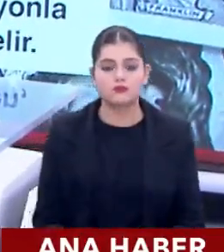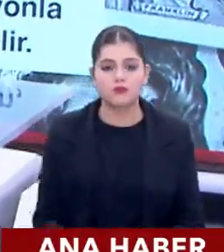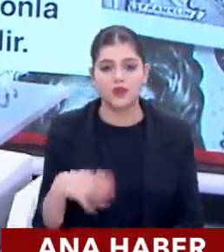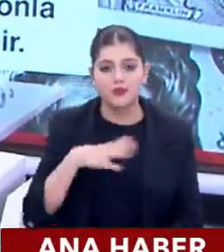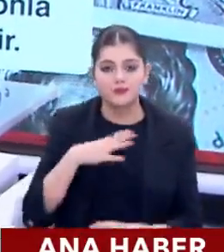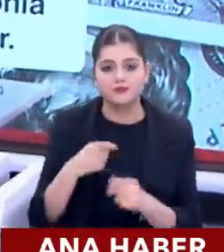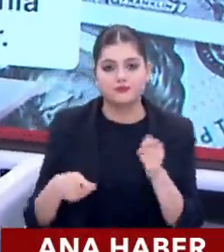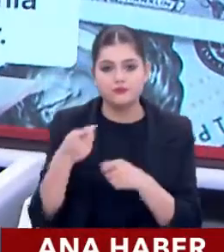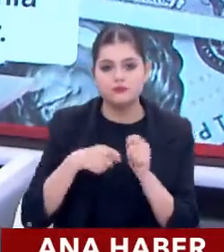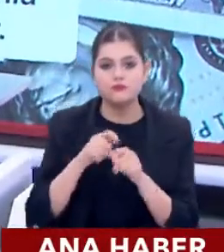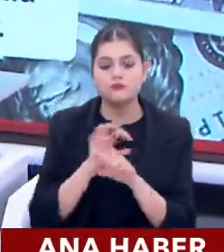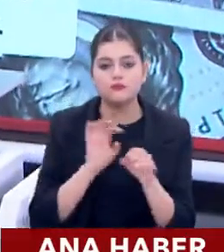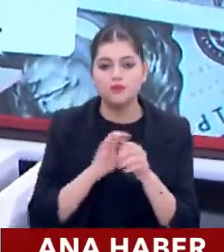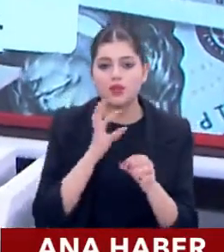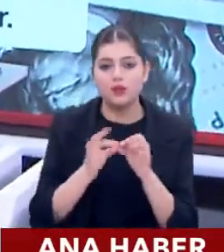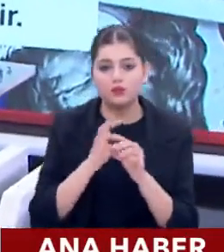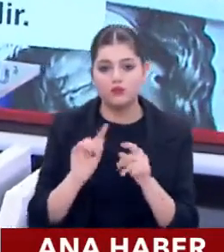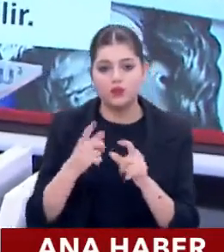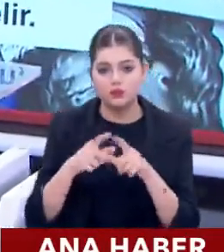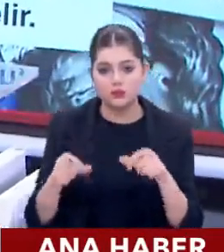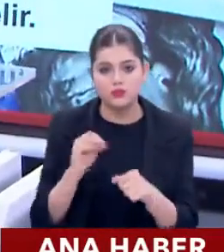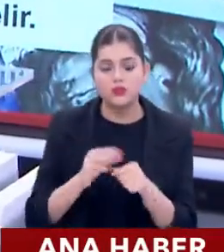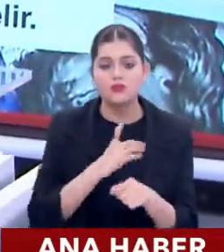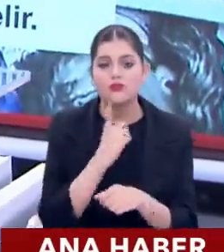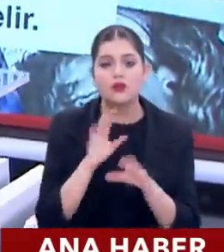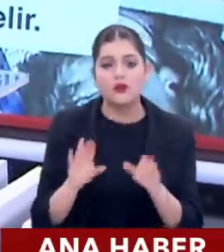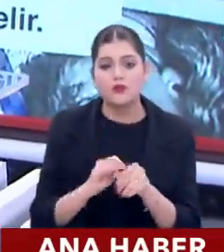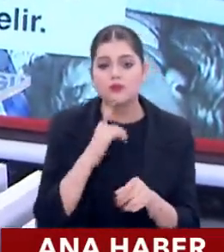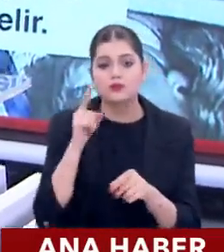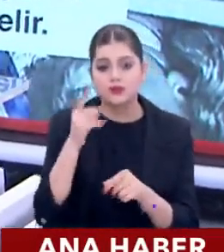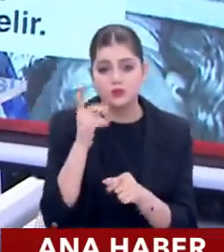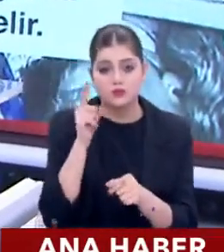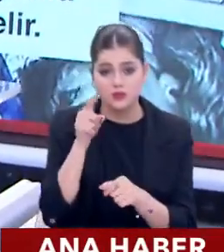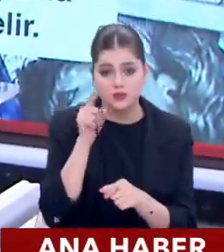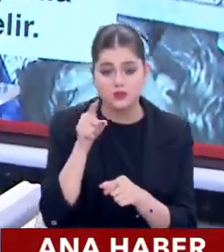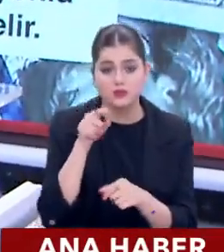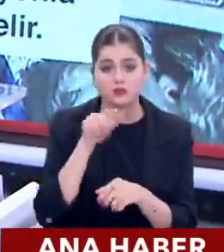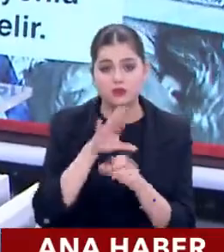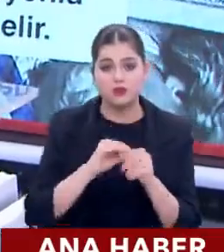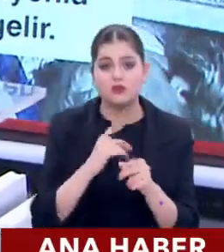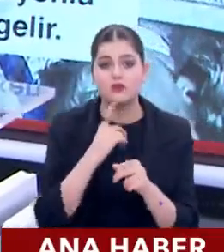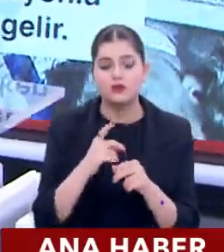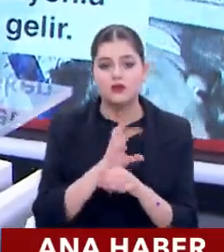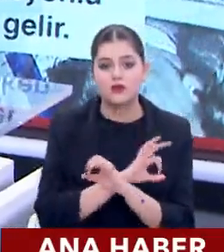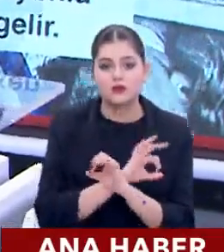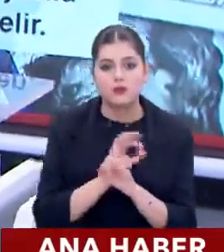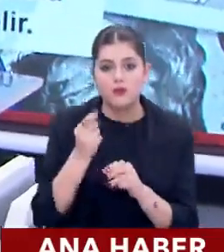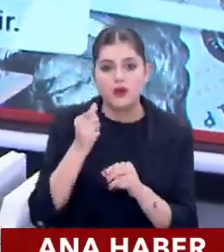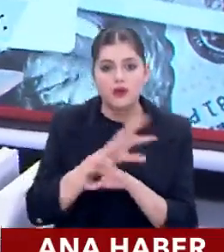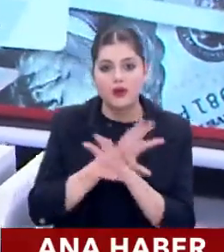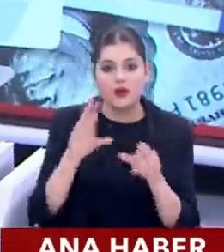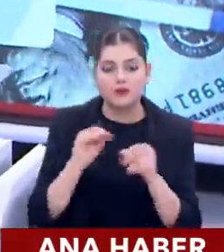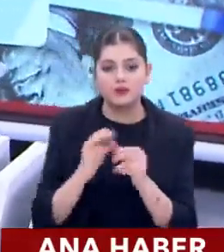ihtiyaçları karşılamak üzere ekonominin bir unsuru olarak var ama siz onu bir ahlaki dejenerasyonla yani onu